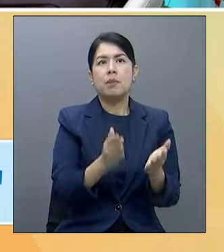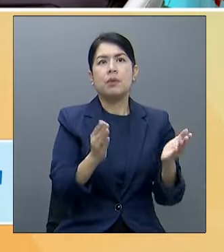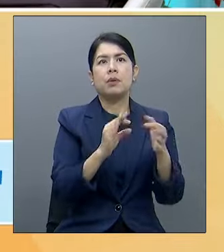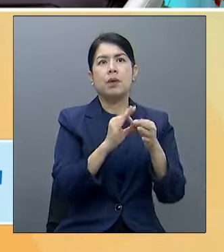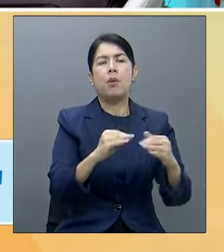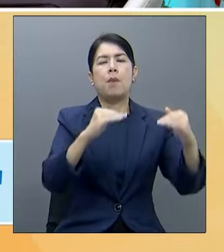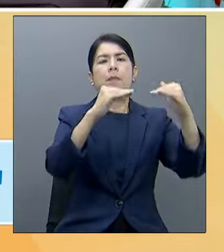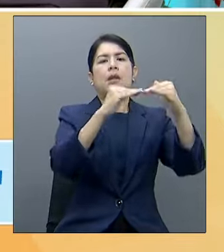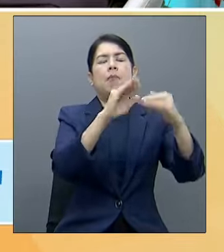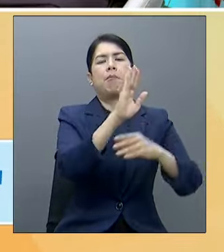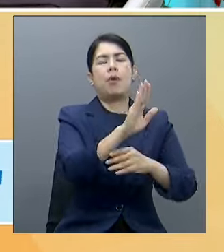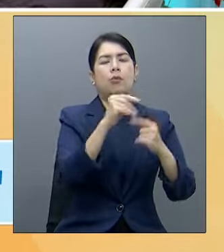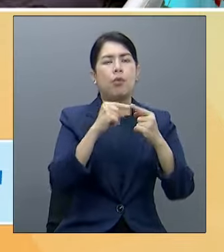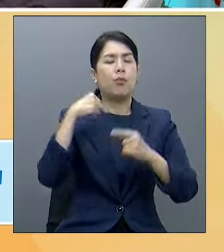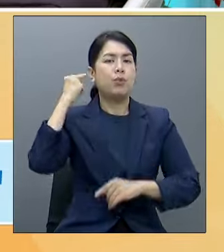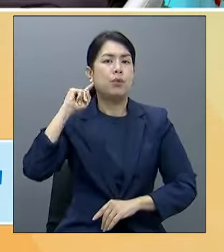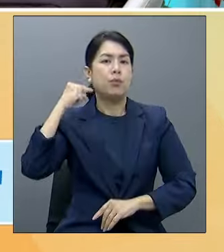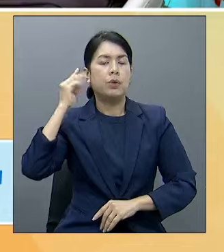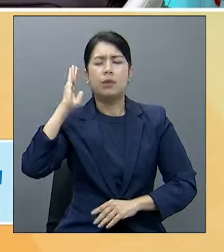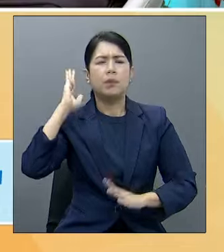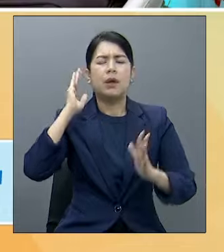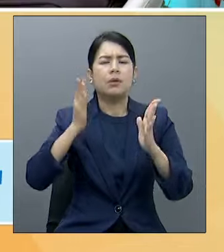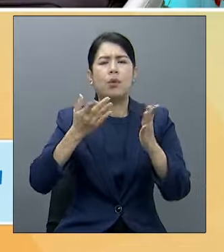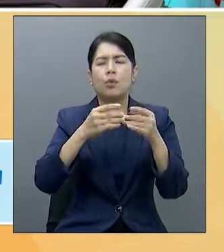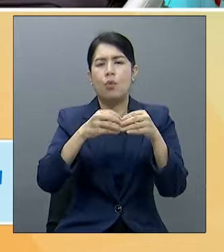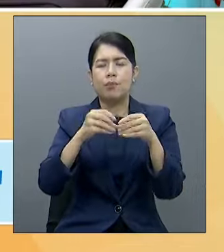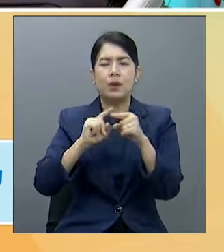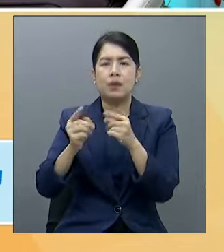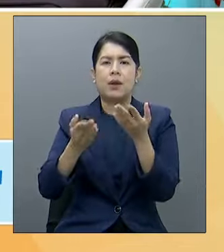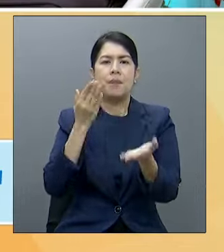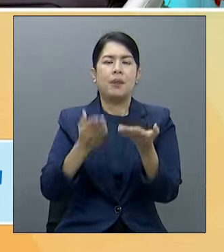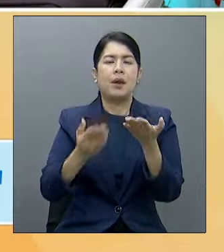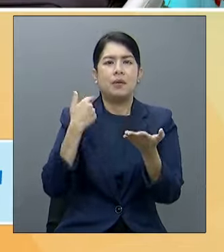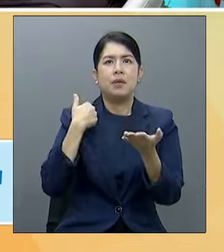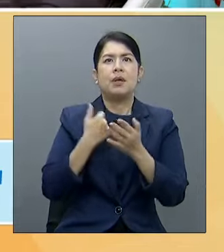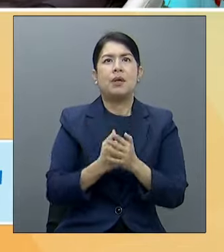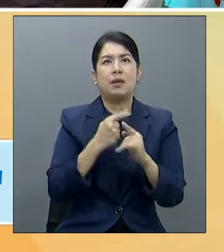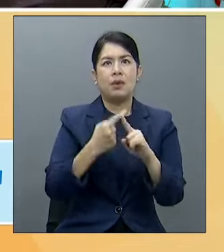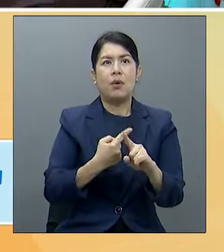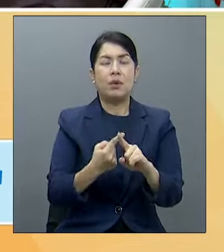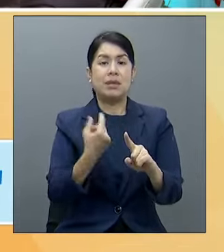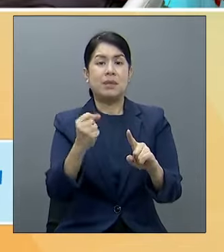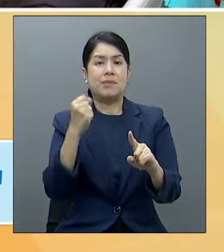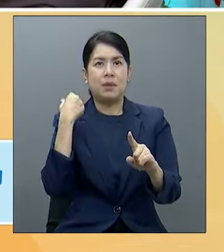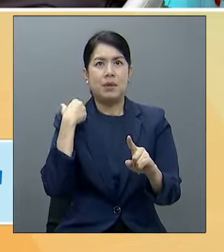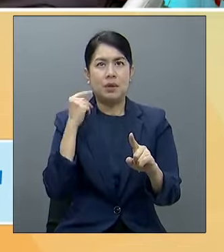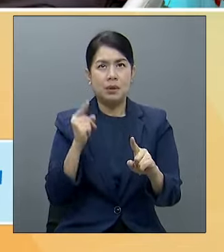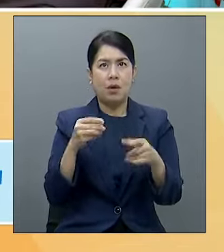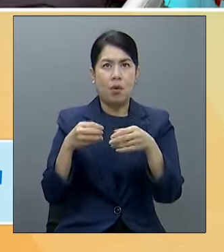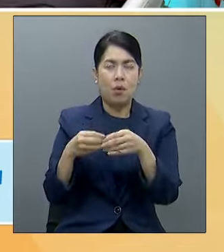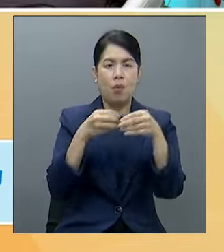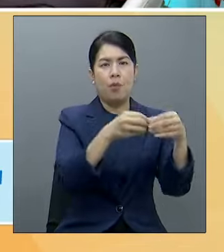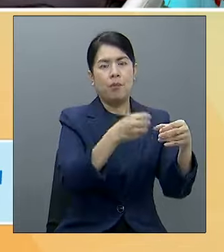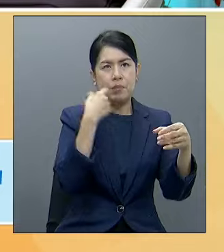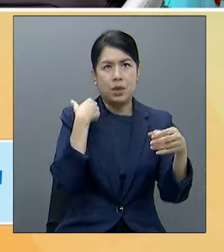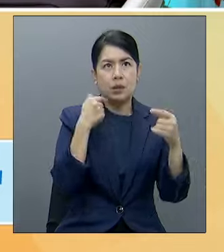พศอันนี้และล้อไปสู่ Road to World Pride ซึ่งเดือนออกโทเบอร์หรือเดือนตุ ุลาพวกเราก็ต้องชวนองคาพยพ